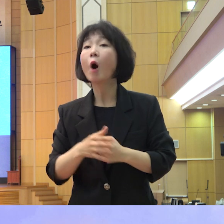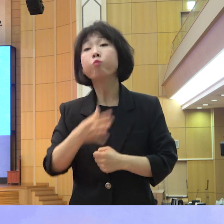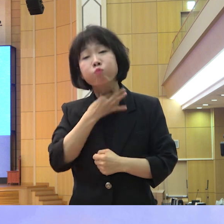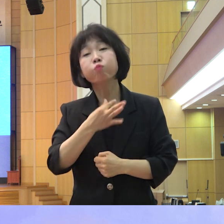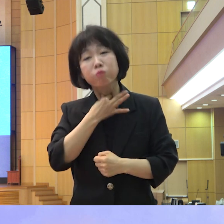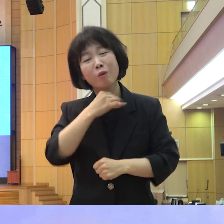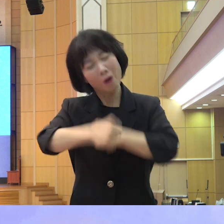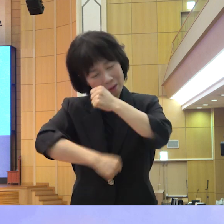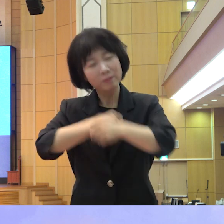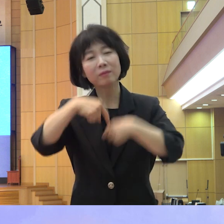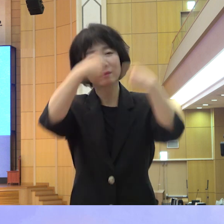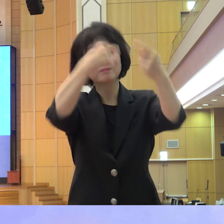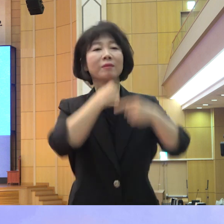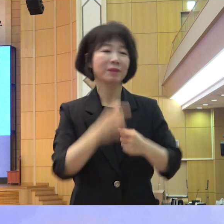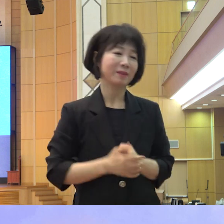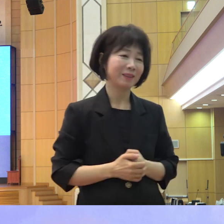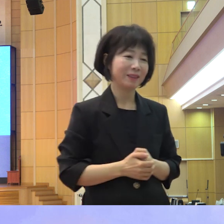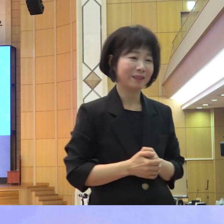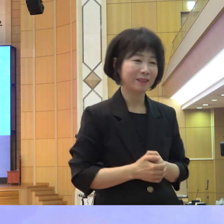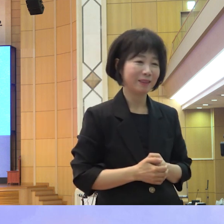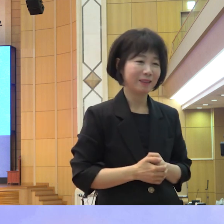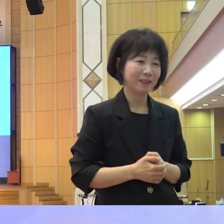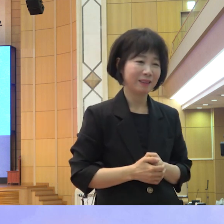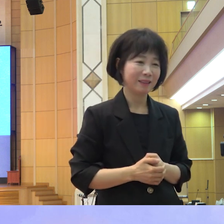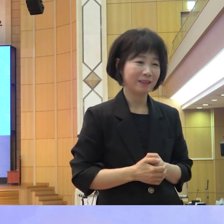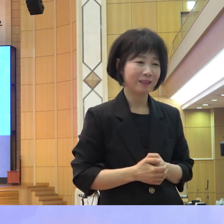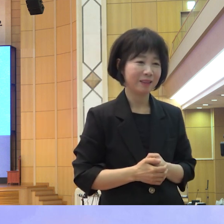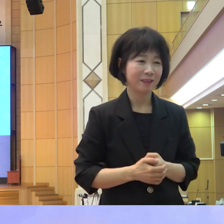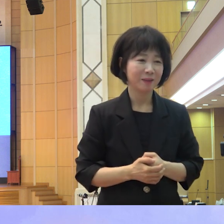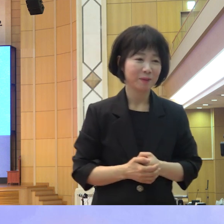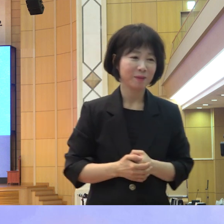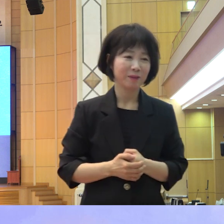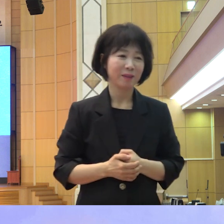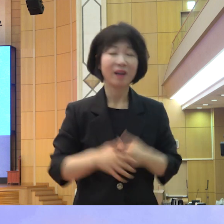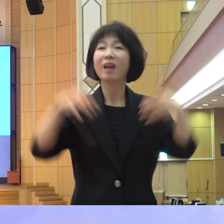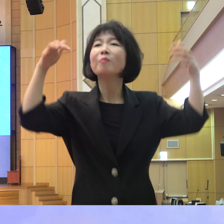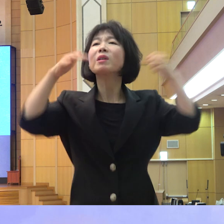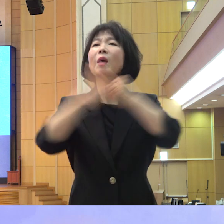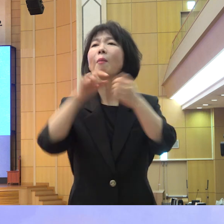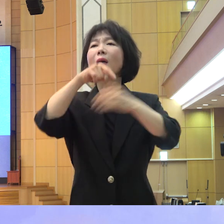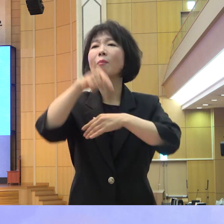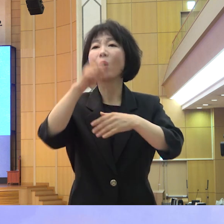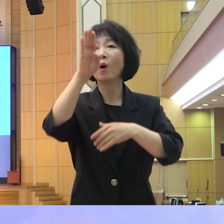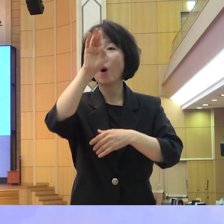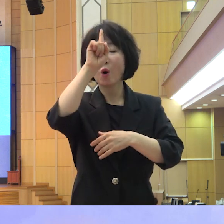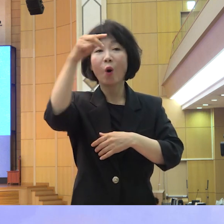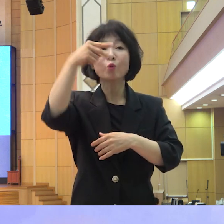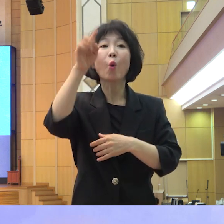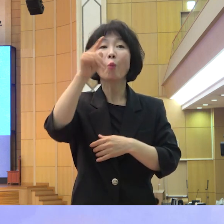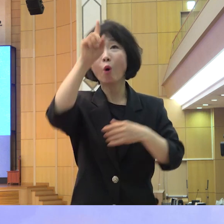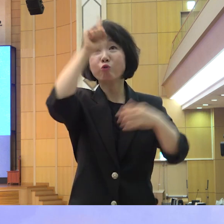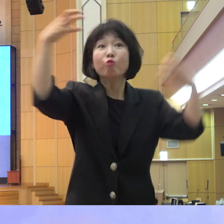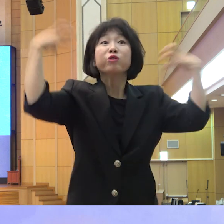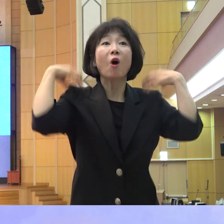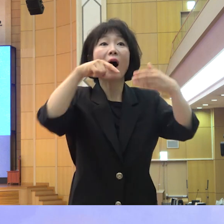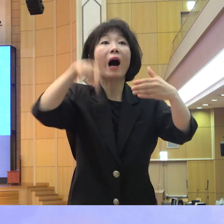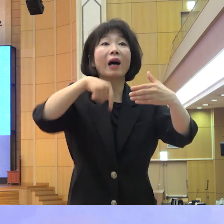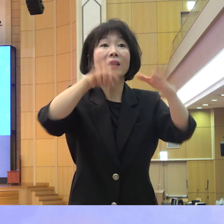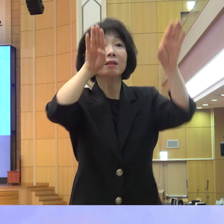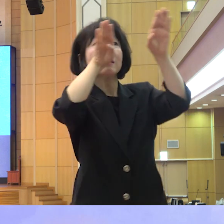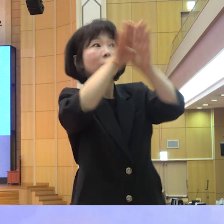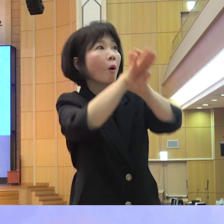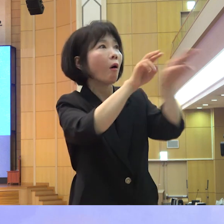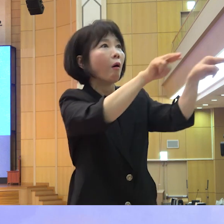게 아니라요. 여러분도 오늘 혹시 뭐 예배 마치시고 아이들을 좀 놀게 해주실 거면 도봉구청 가시면 그 안에 뭐